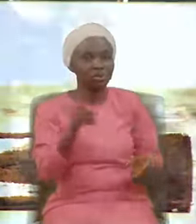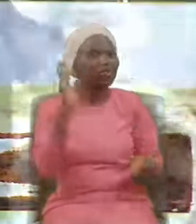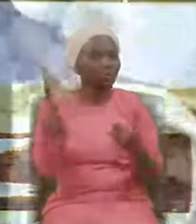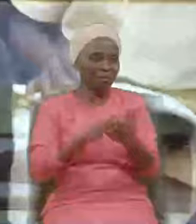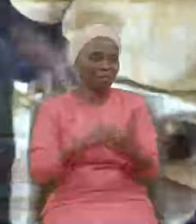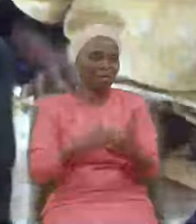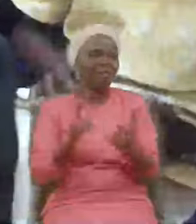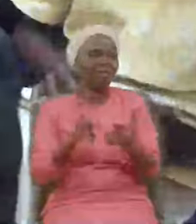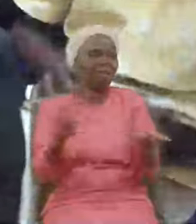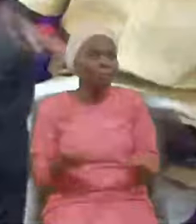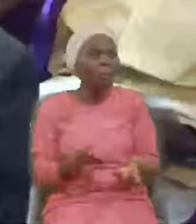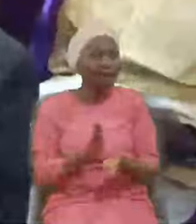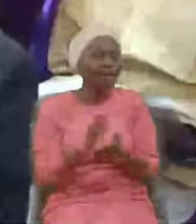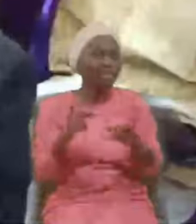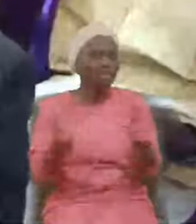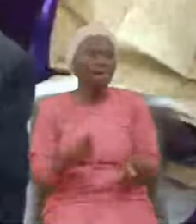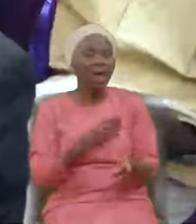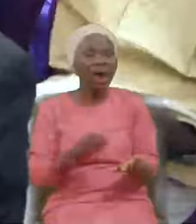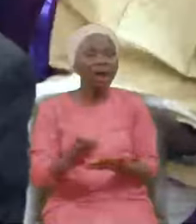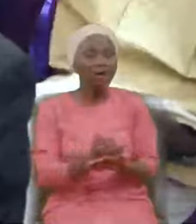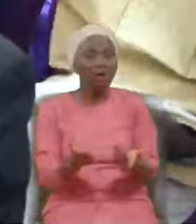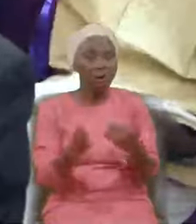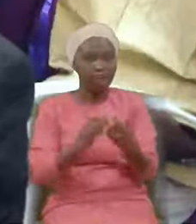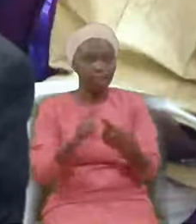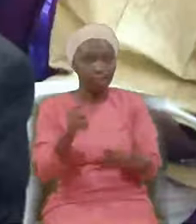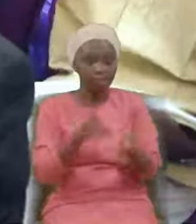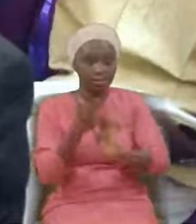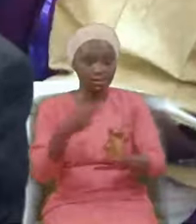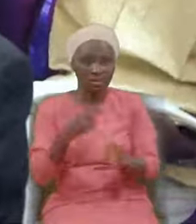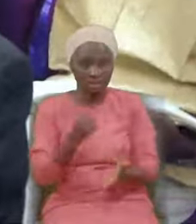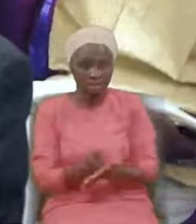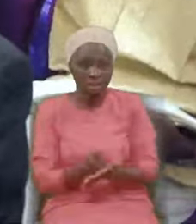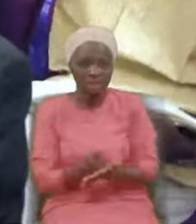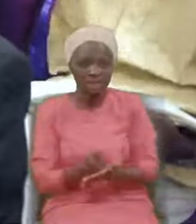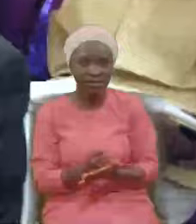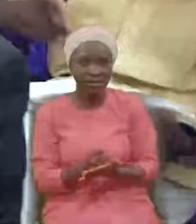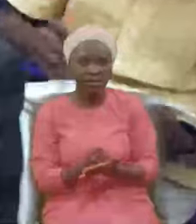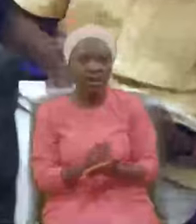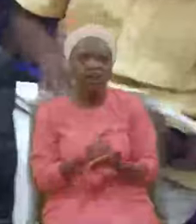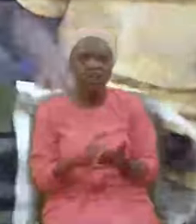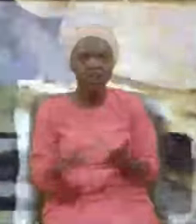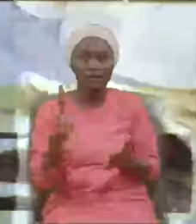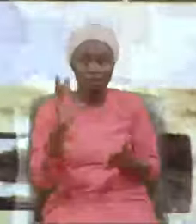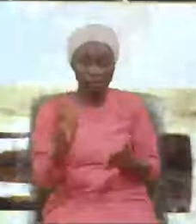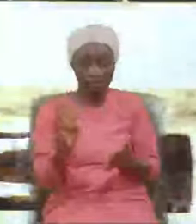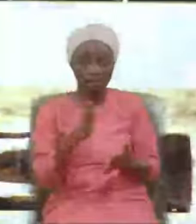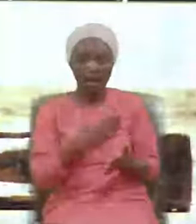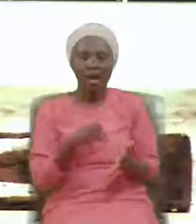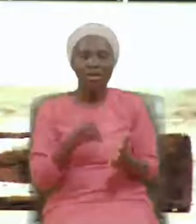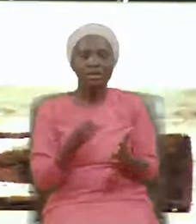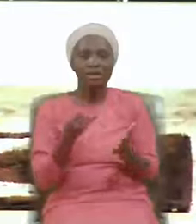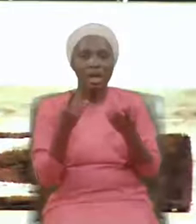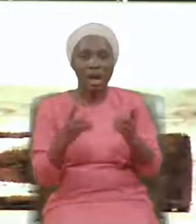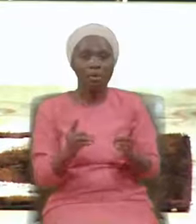il y aura la guérison, le rétablissement pour vous ce soir au nom de Jésus-Christ. Le verset 7